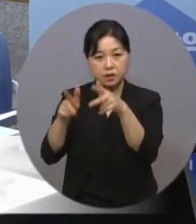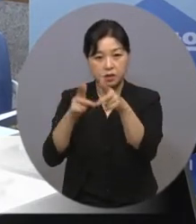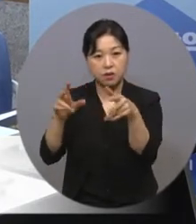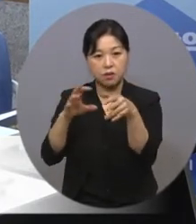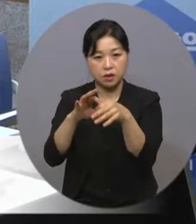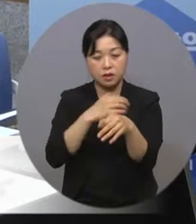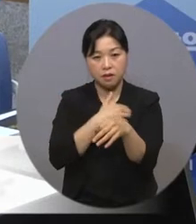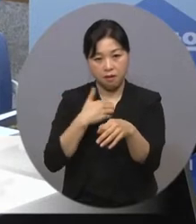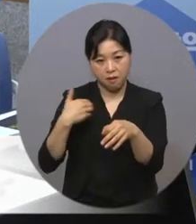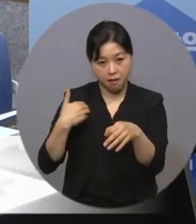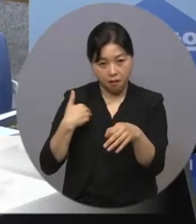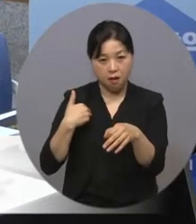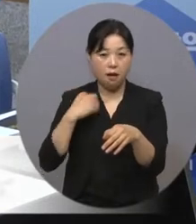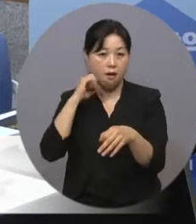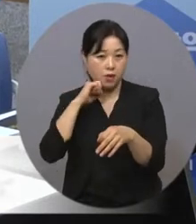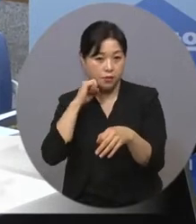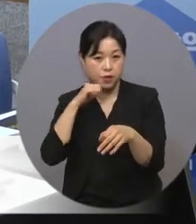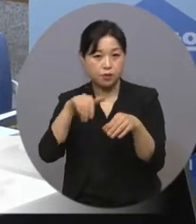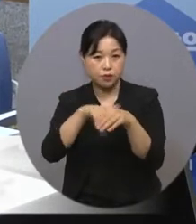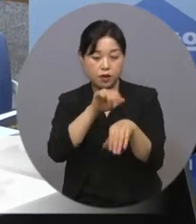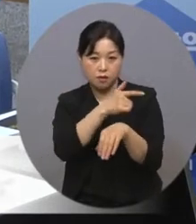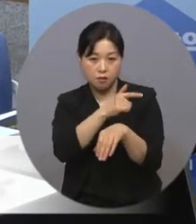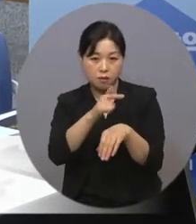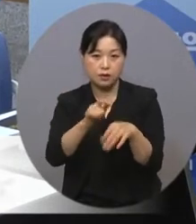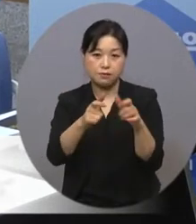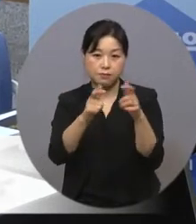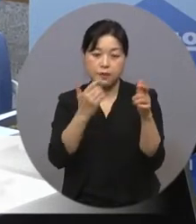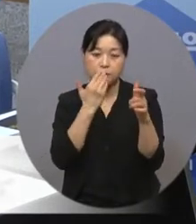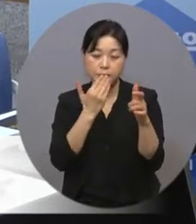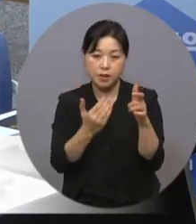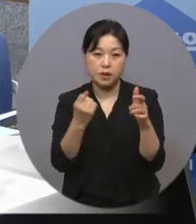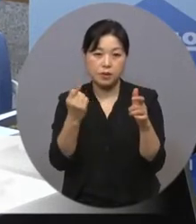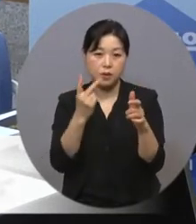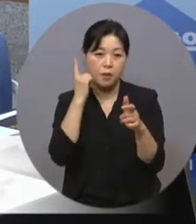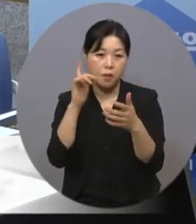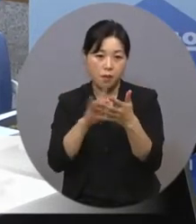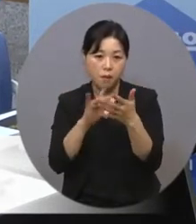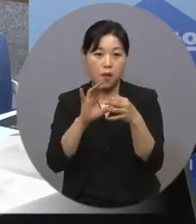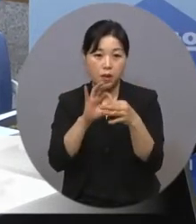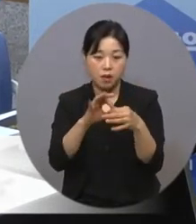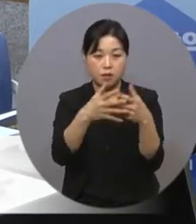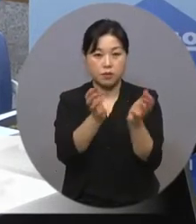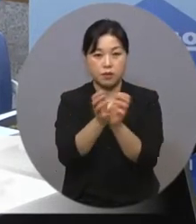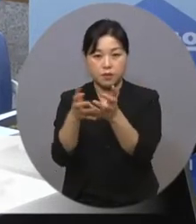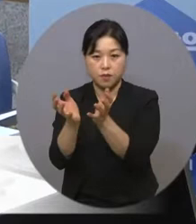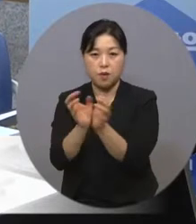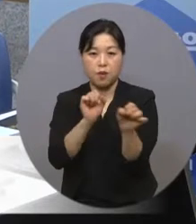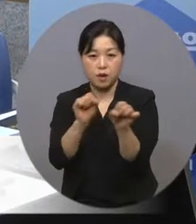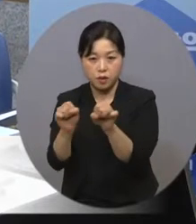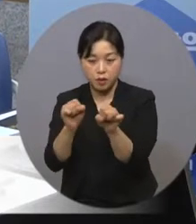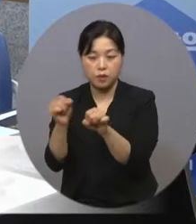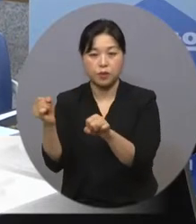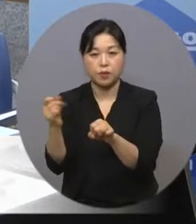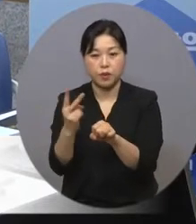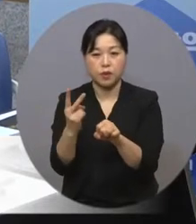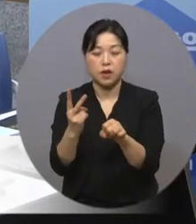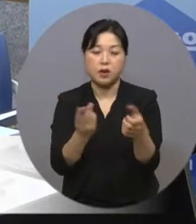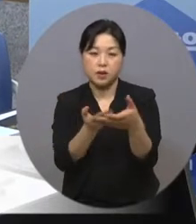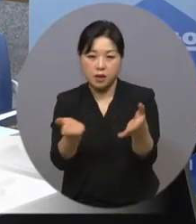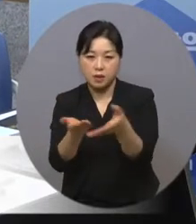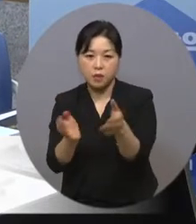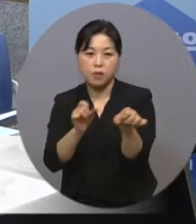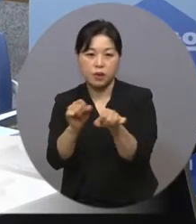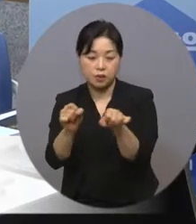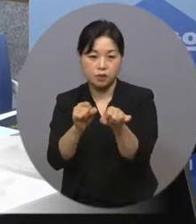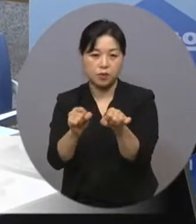더 활성화시킬 수 있었고요. 이제 모바일 미술에서는 이제 이용인분들이 동아리 활동뿐만이 아니라 다양한 이제 나눔